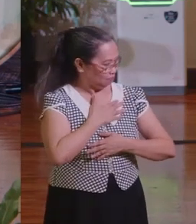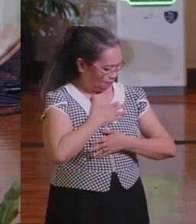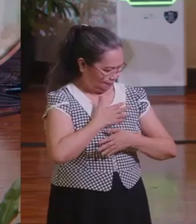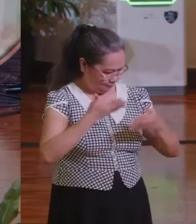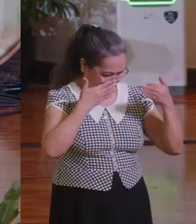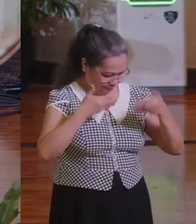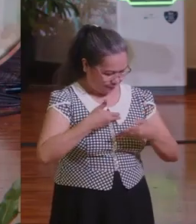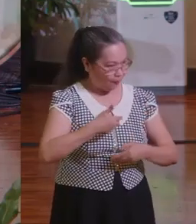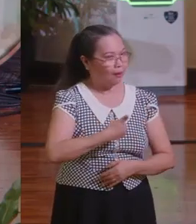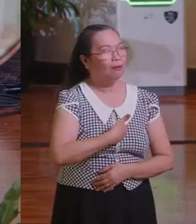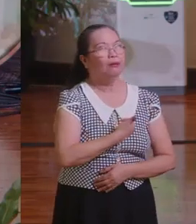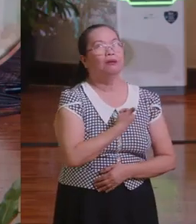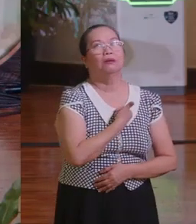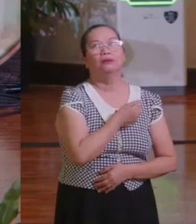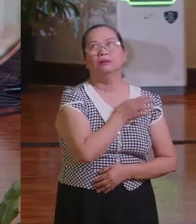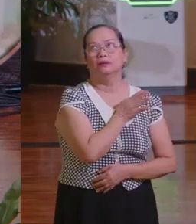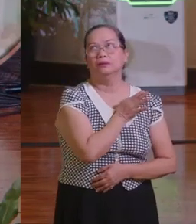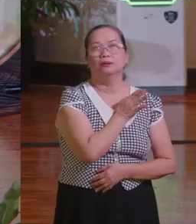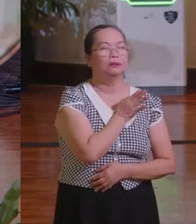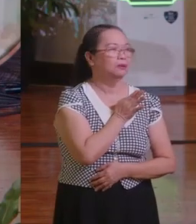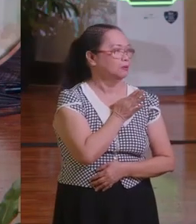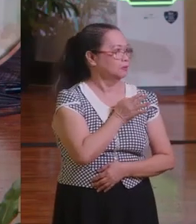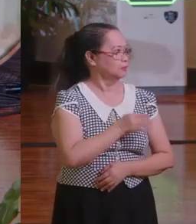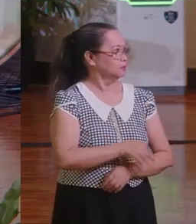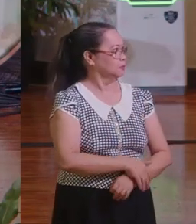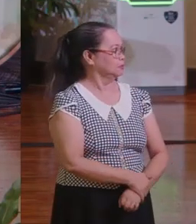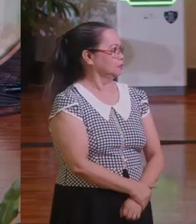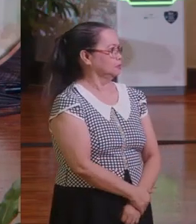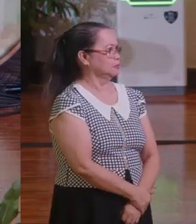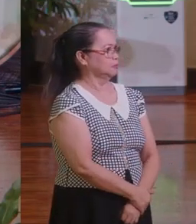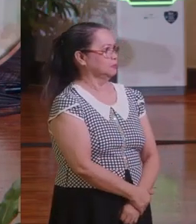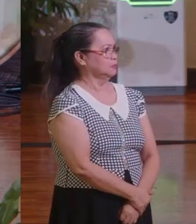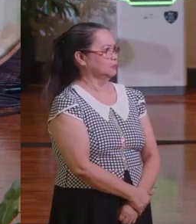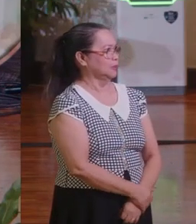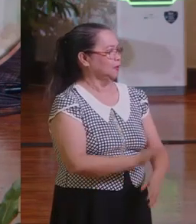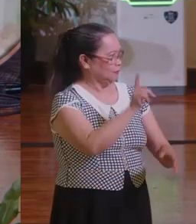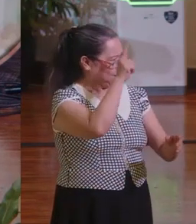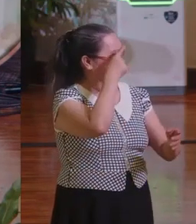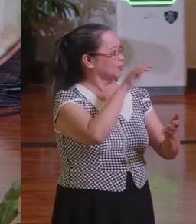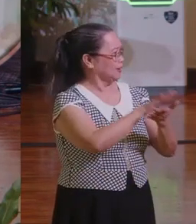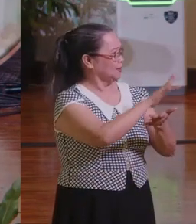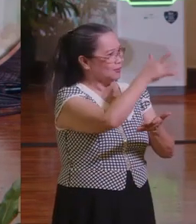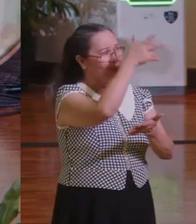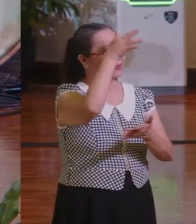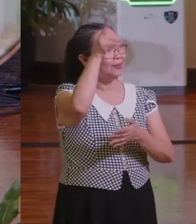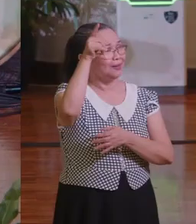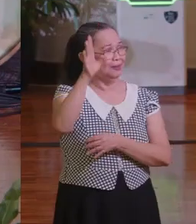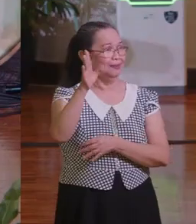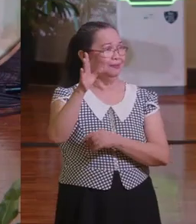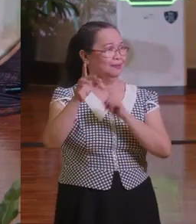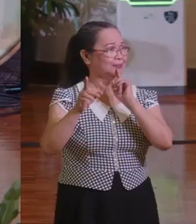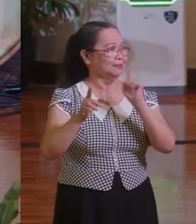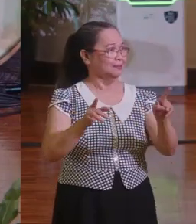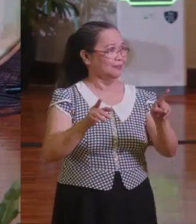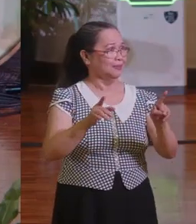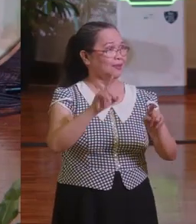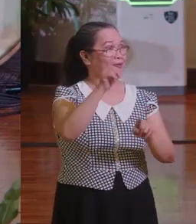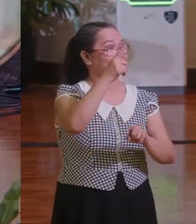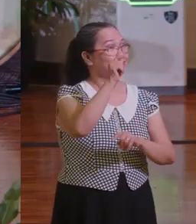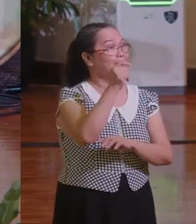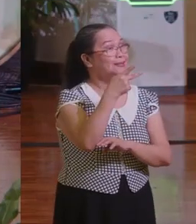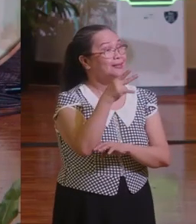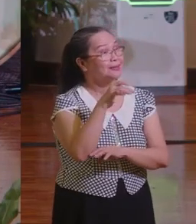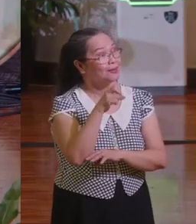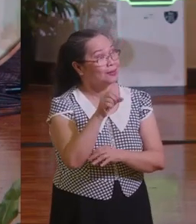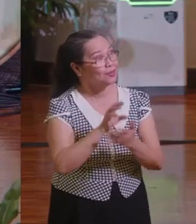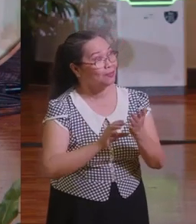ourselves. Hindi po para sa atin yon, para sa ating kapatid yon, at para sa kalwalhatian ng ating Panginoon. Sa 1 Thessalonians chapter